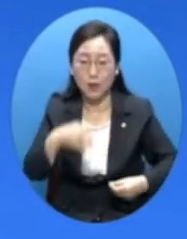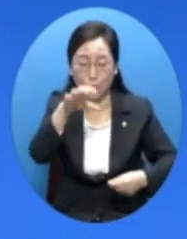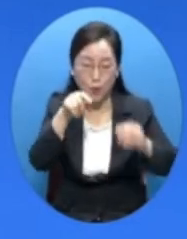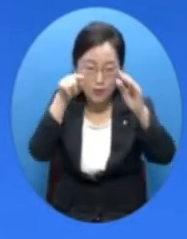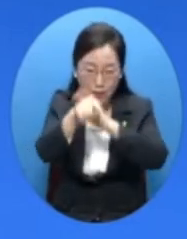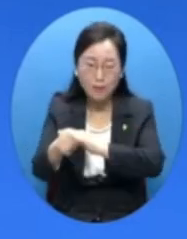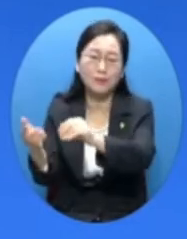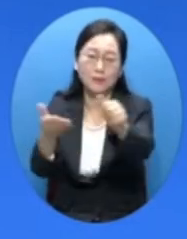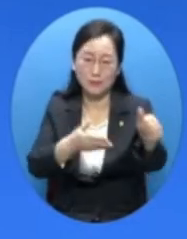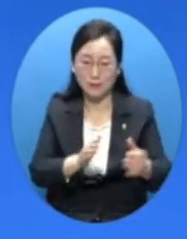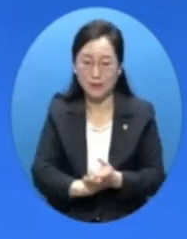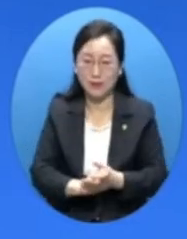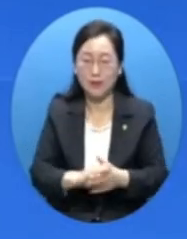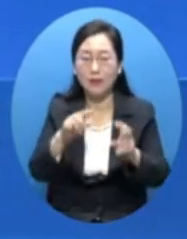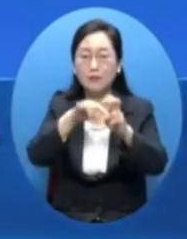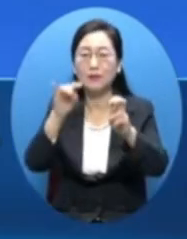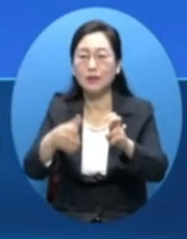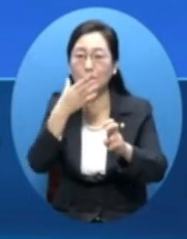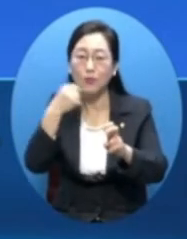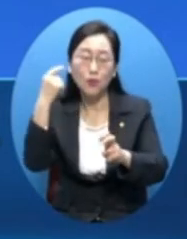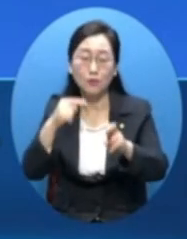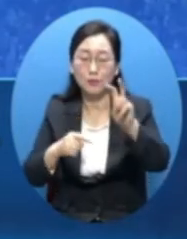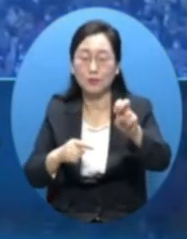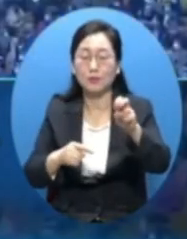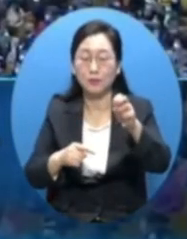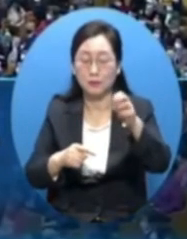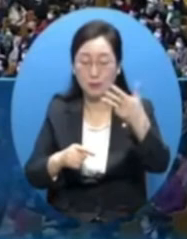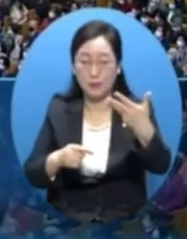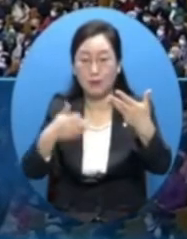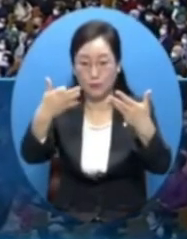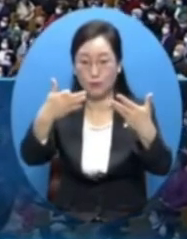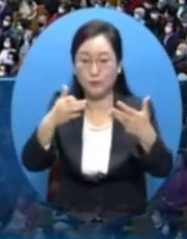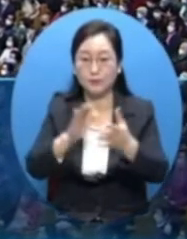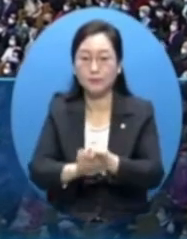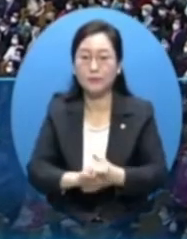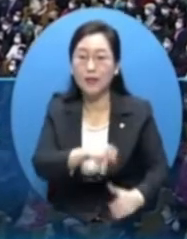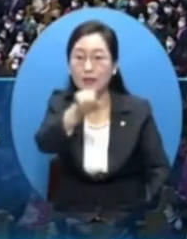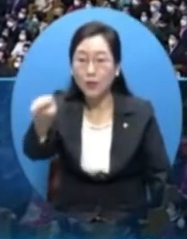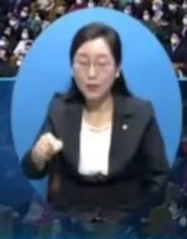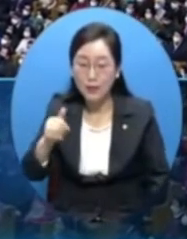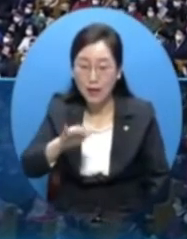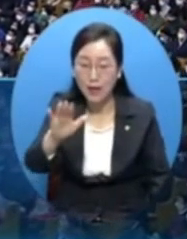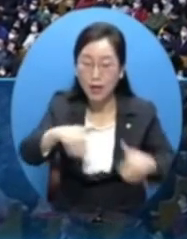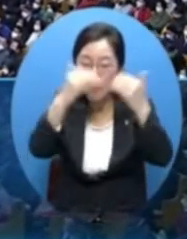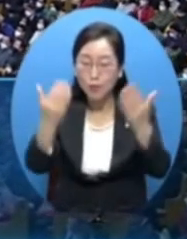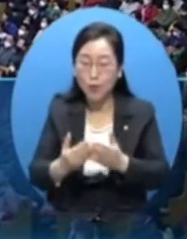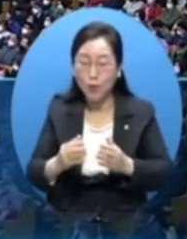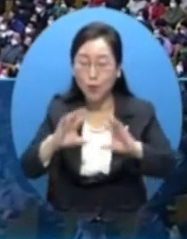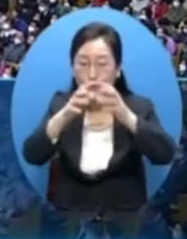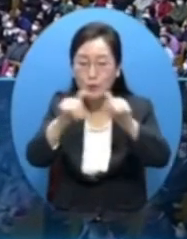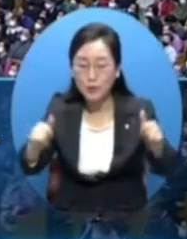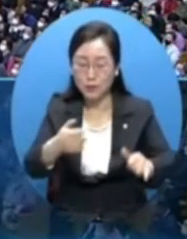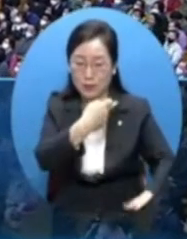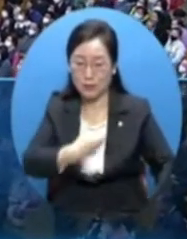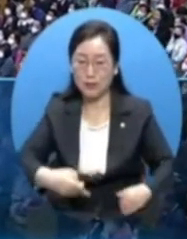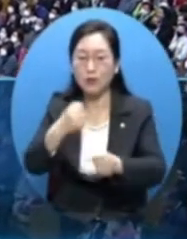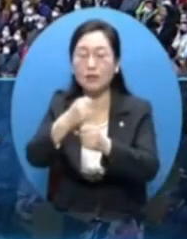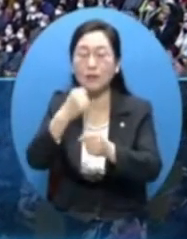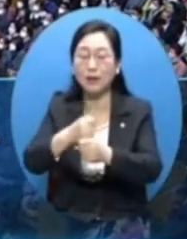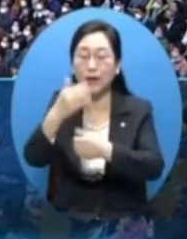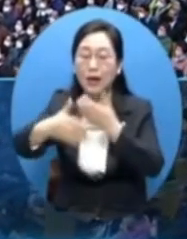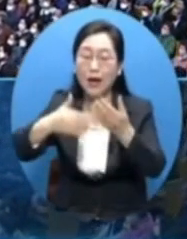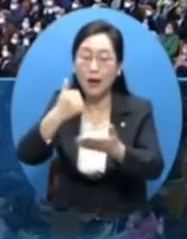것입니다. 마태복음 28장 19절로 20절을 말씀합니다. 그러므로 너희는 가서 모든 민족을 제자로 삼아